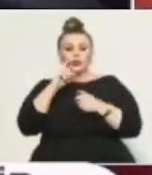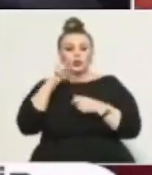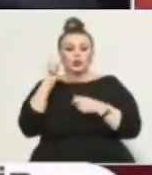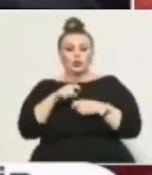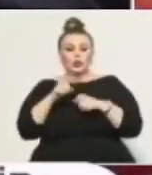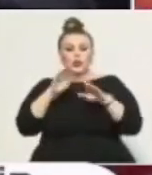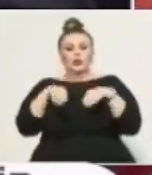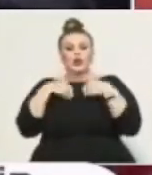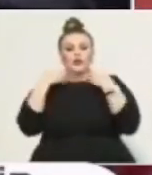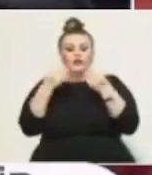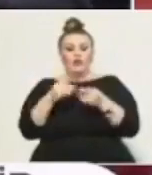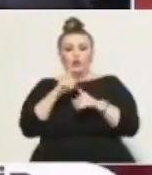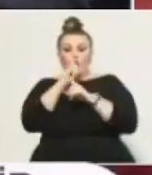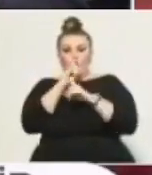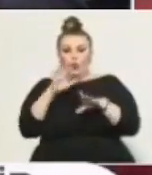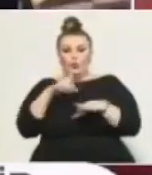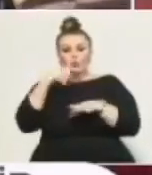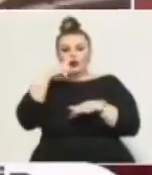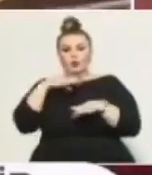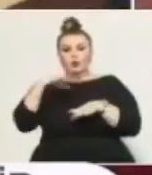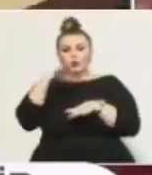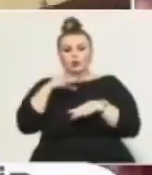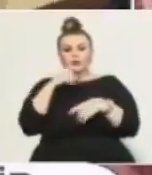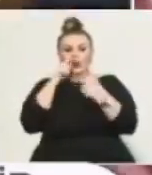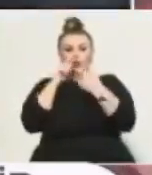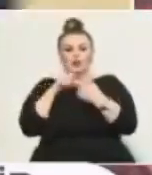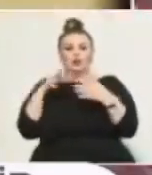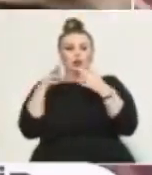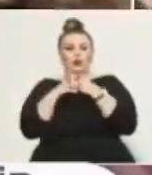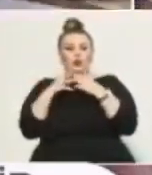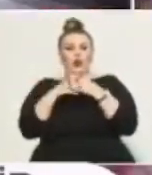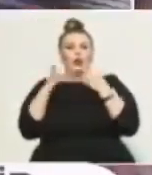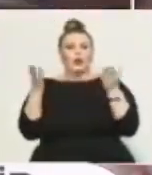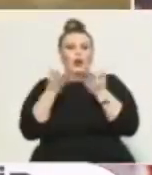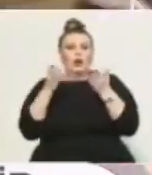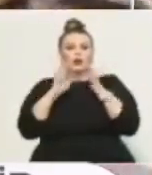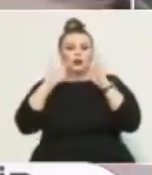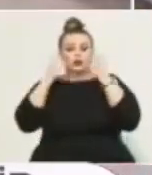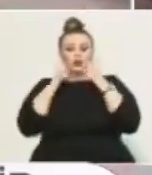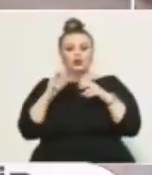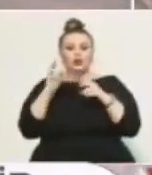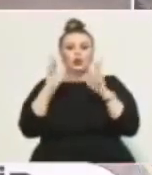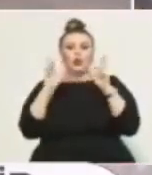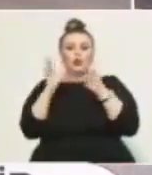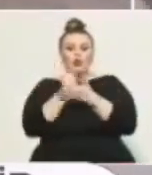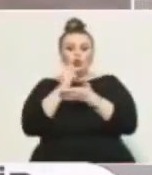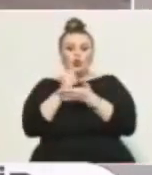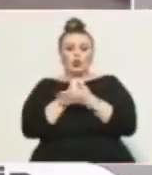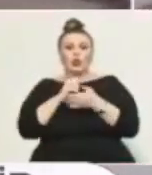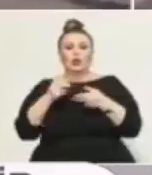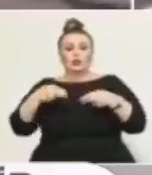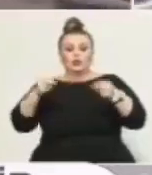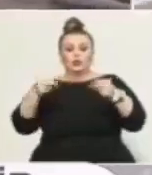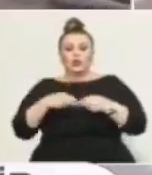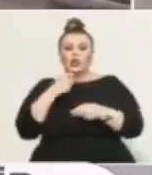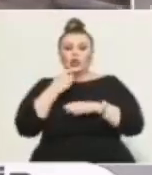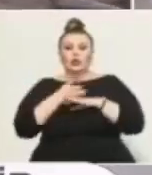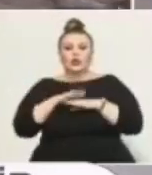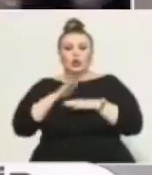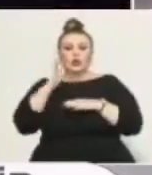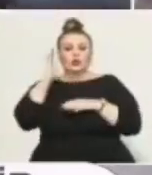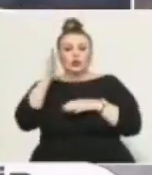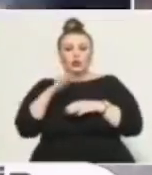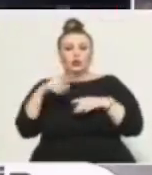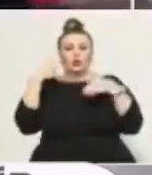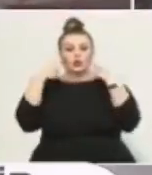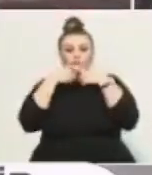təhvil verilməsə, Rusiya qarşı müharibədə hansısa bir ciddi uğurlara imza atmaq çox çətin olacaq. Və xüsusilə onu